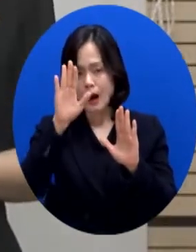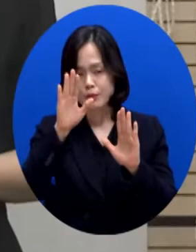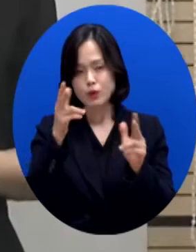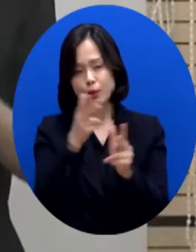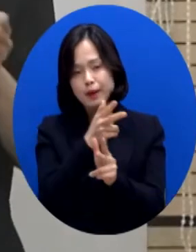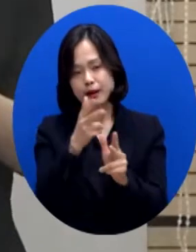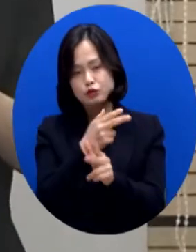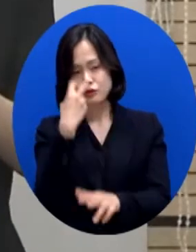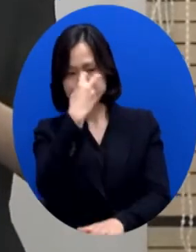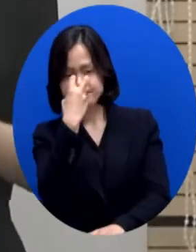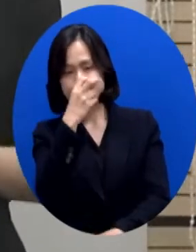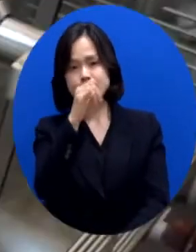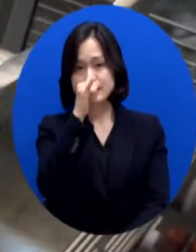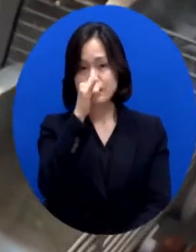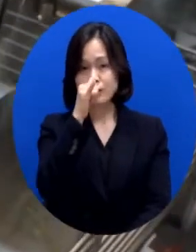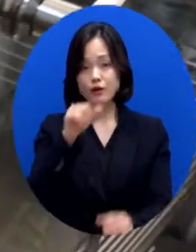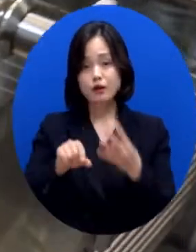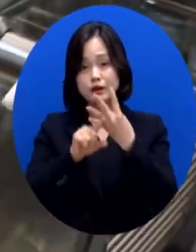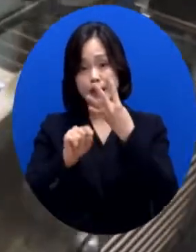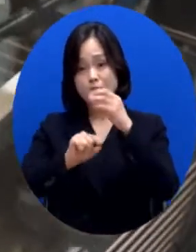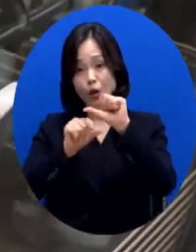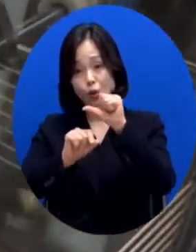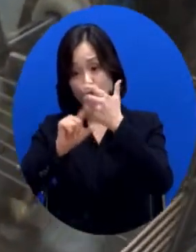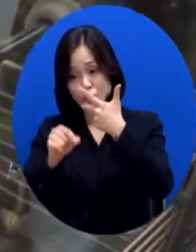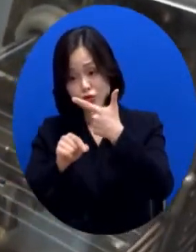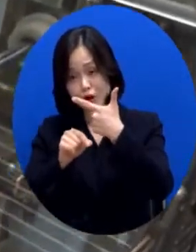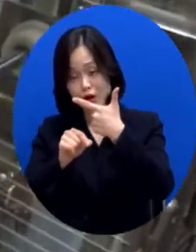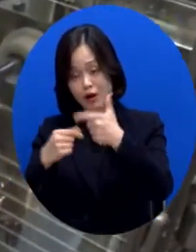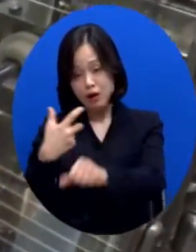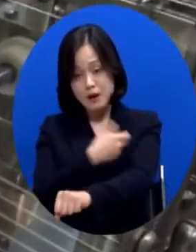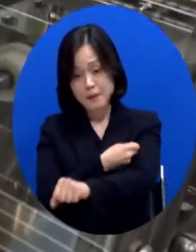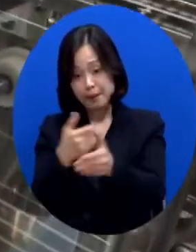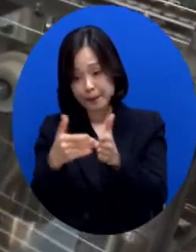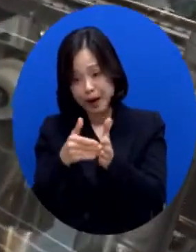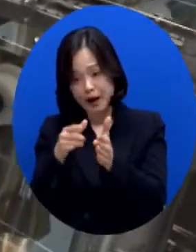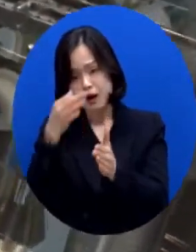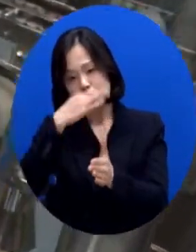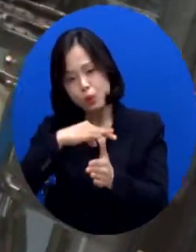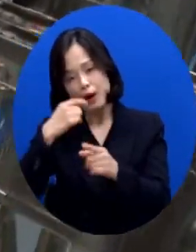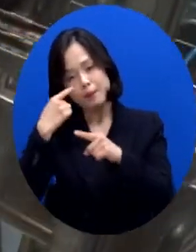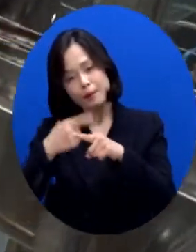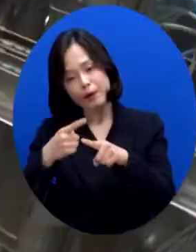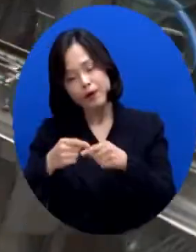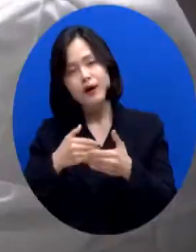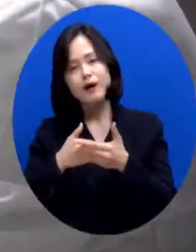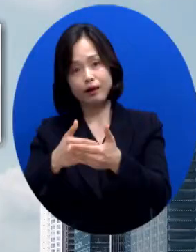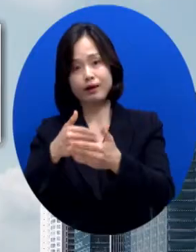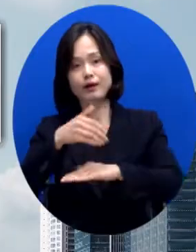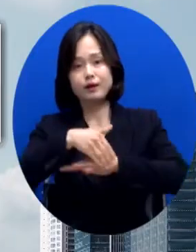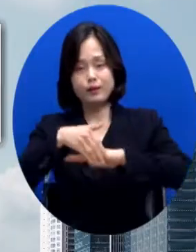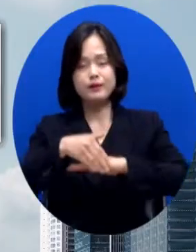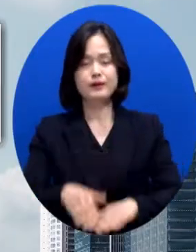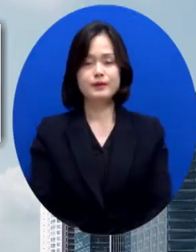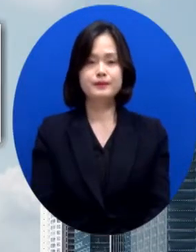모니터링하면서 2분기 접종 대상자를 대상으로 한 효과 평가도 지속할 계획이라고 전했습니다